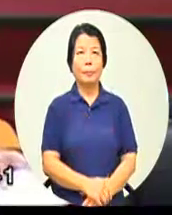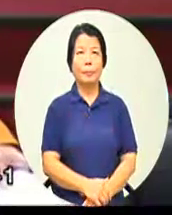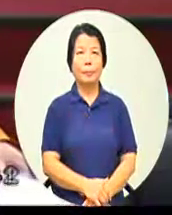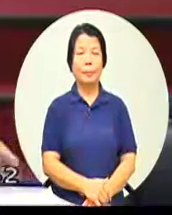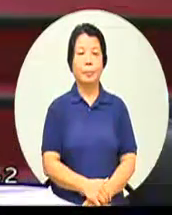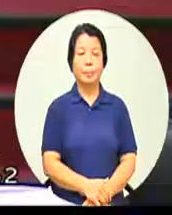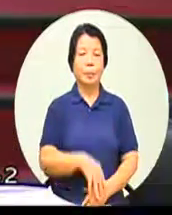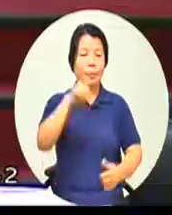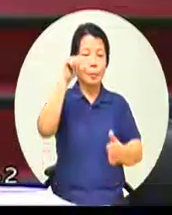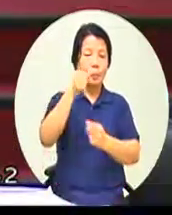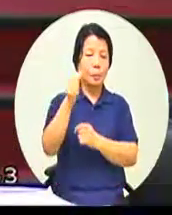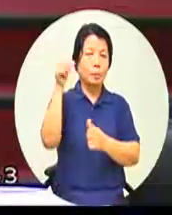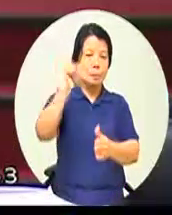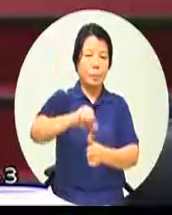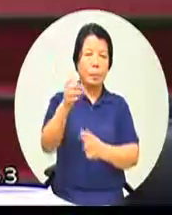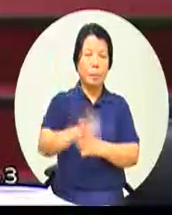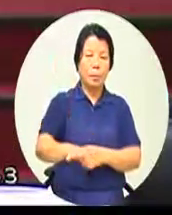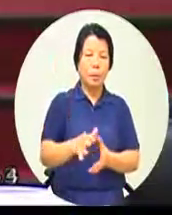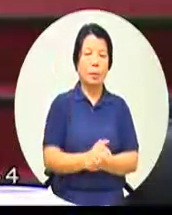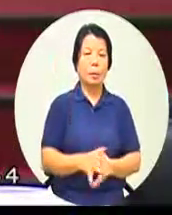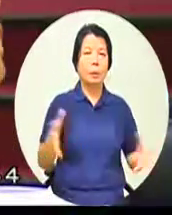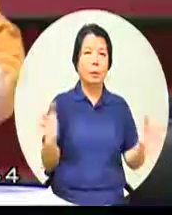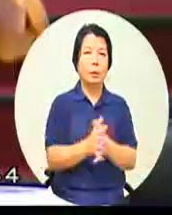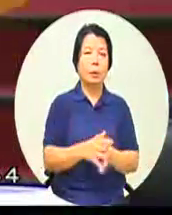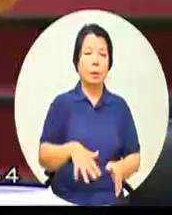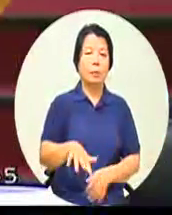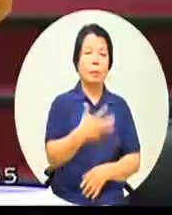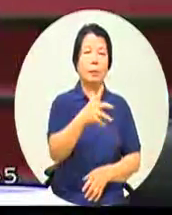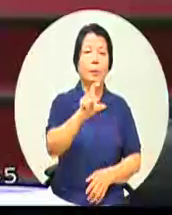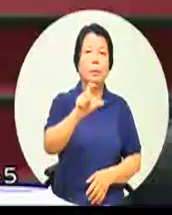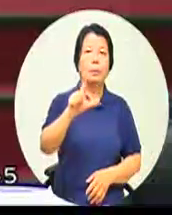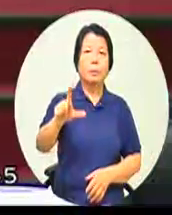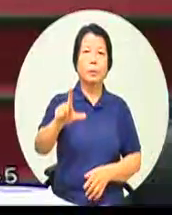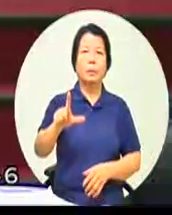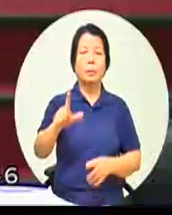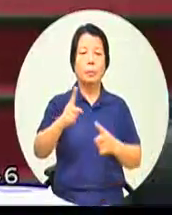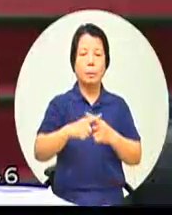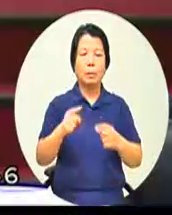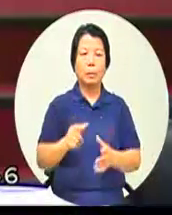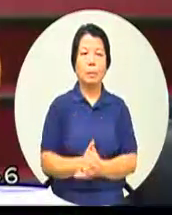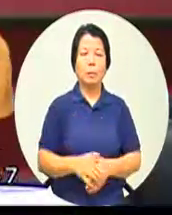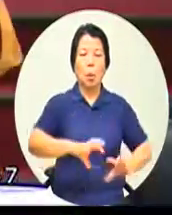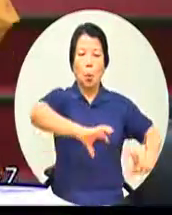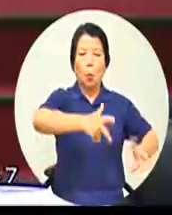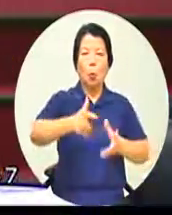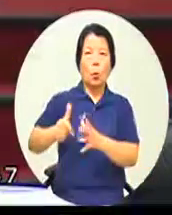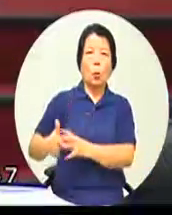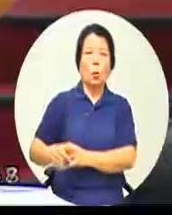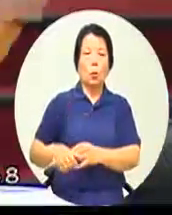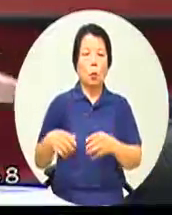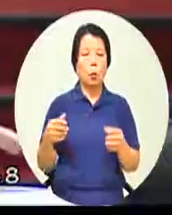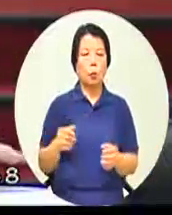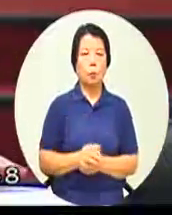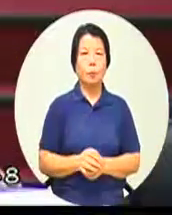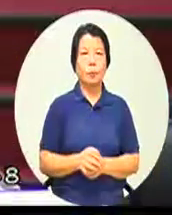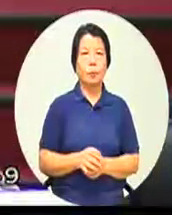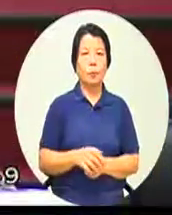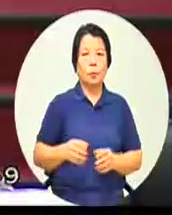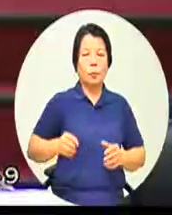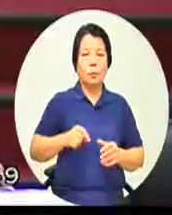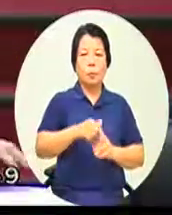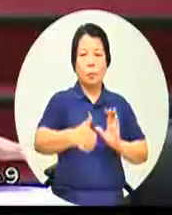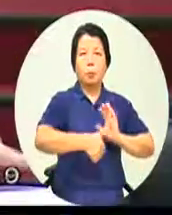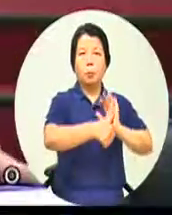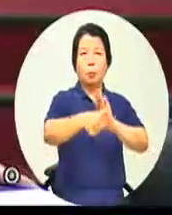化死刑的总共有866个，引起国际，遐所有的，包括